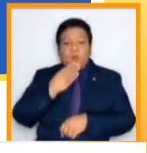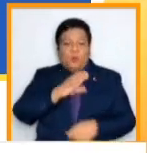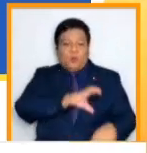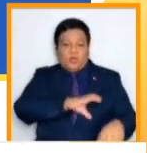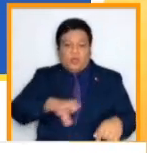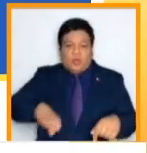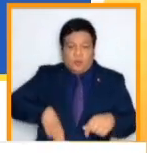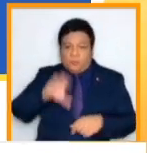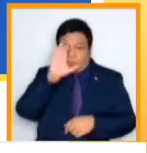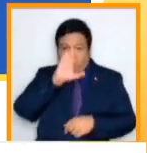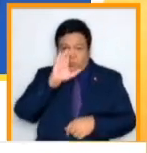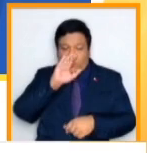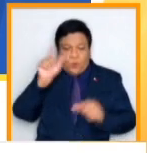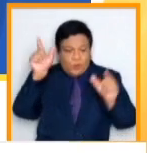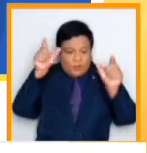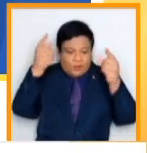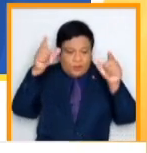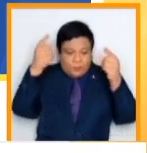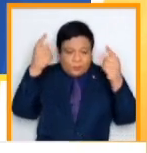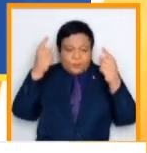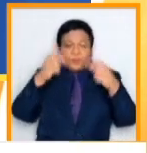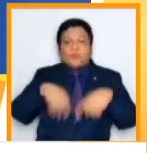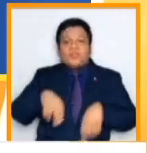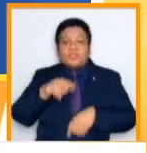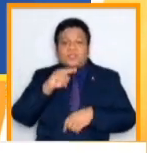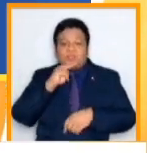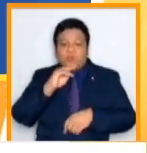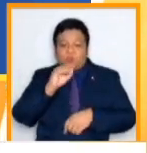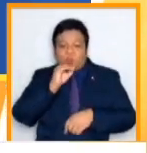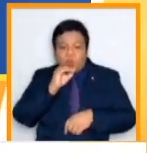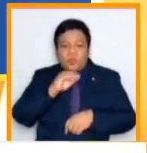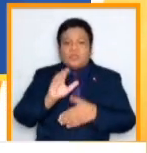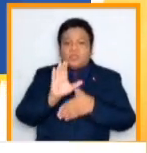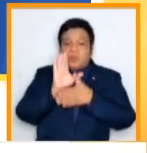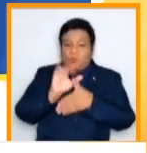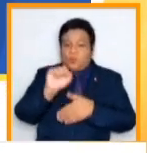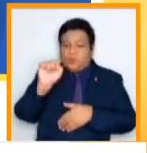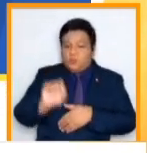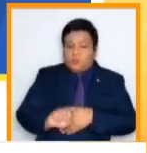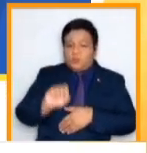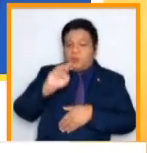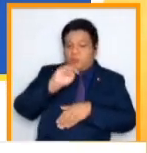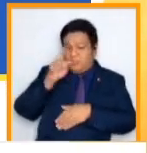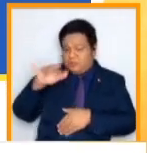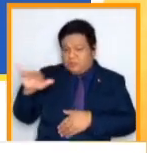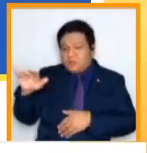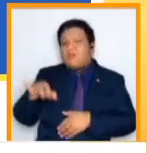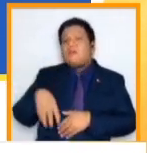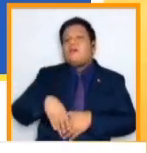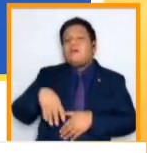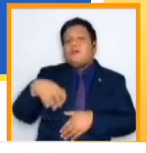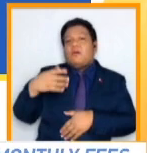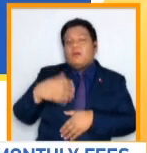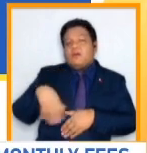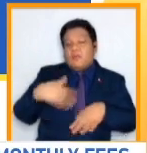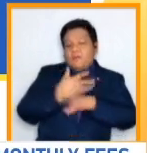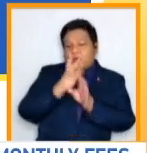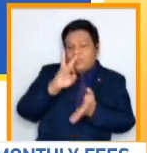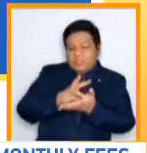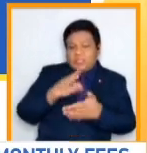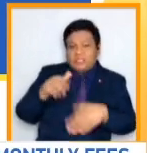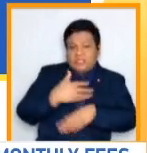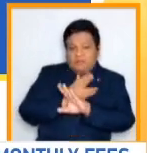Oriental, Zamboanga del Sur, Misamis Oriental, Davao City, Davao del Norte, Davao de Oro,